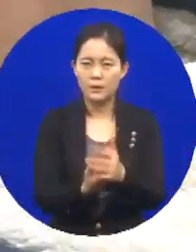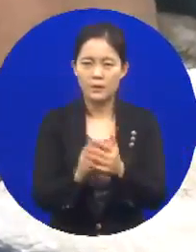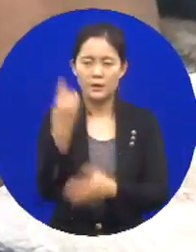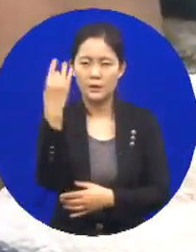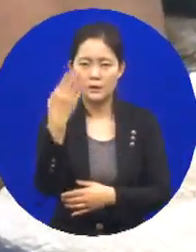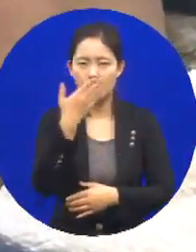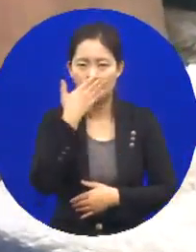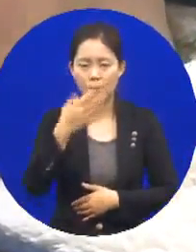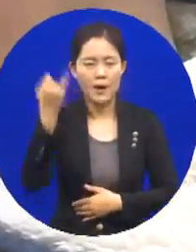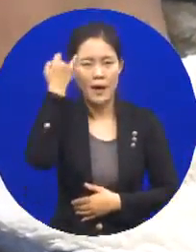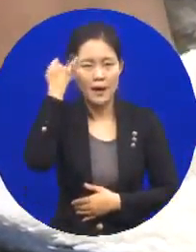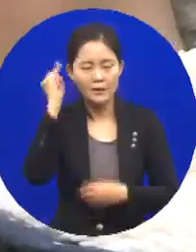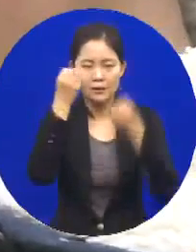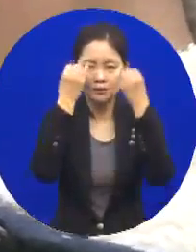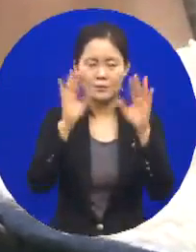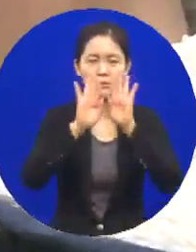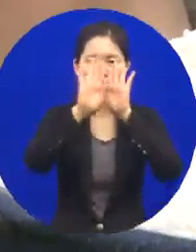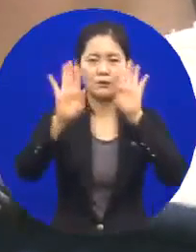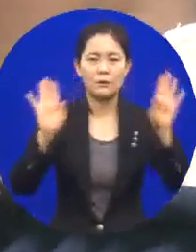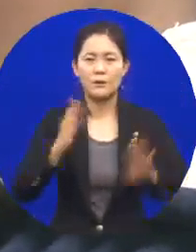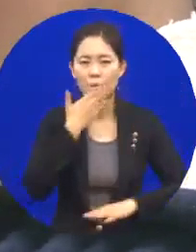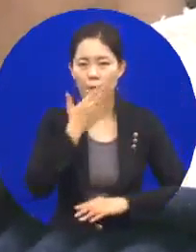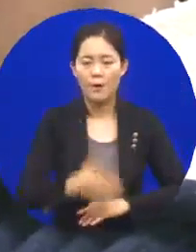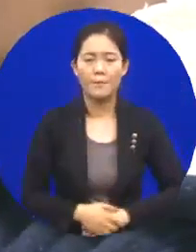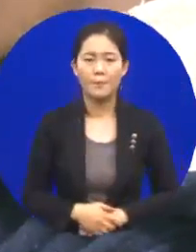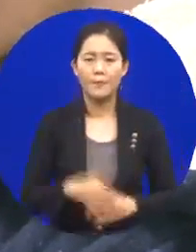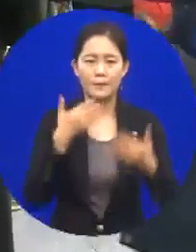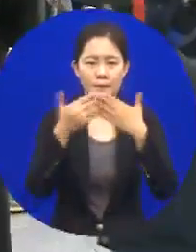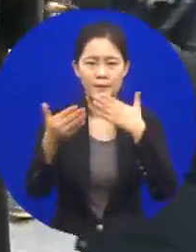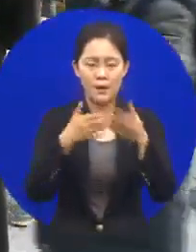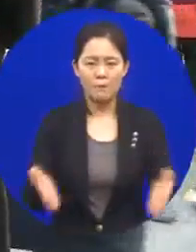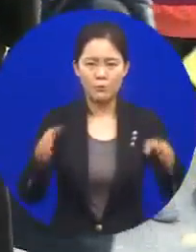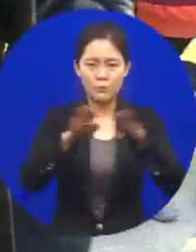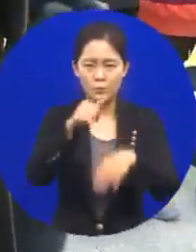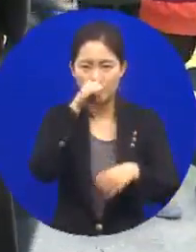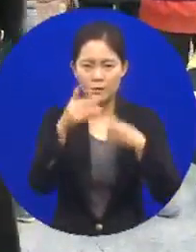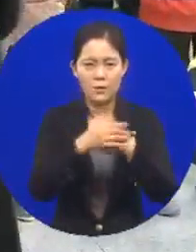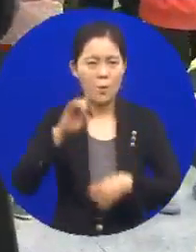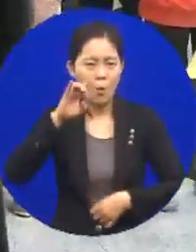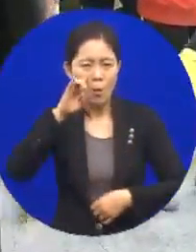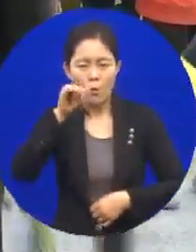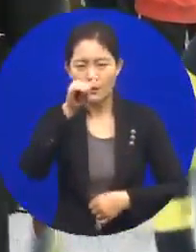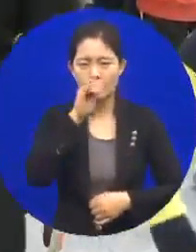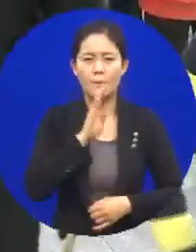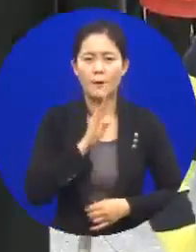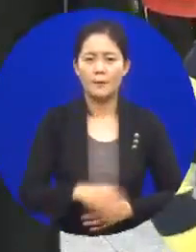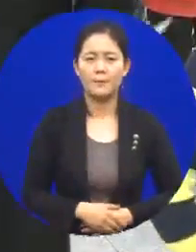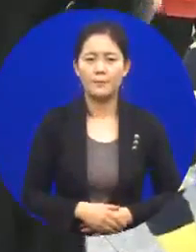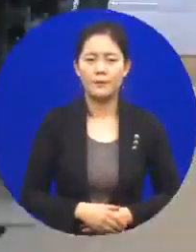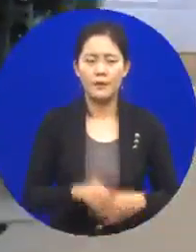융합기술의 기초가 될 아이디어 신제품들이 전시됐고 가상현실 체험부스도 운영돼 청소년들의 호기심을